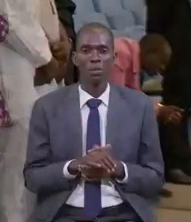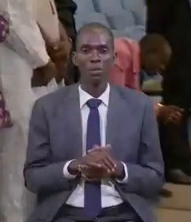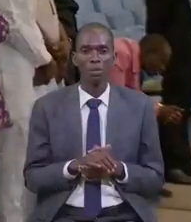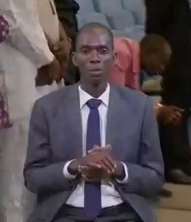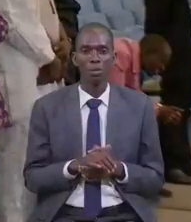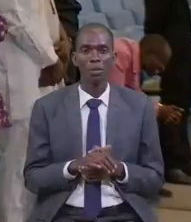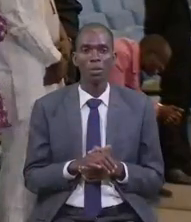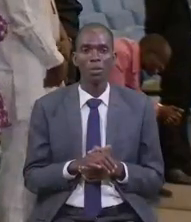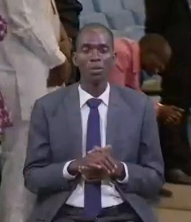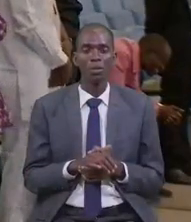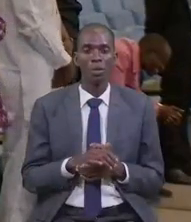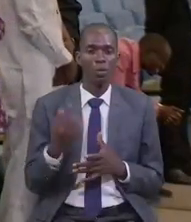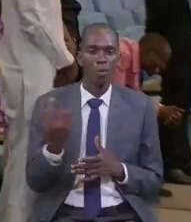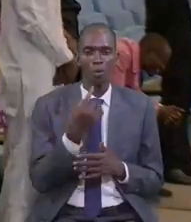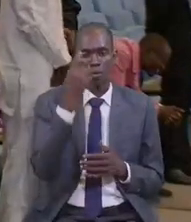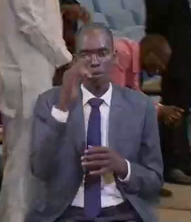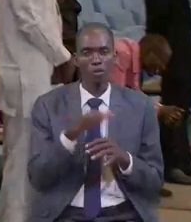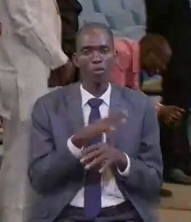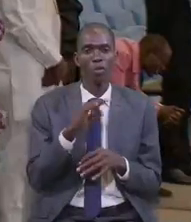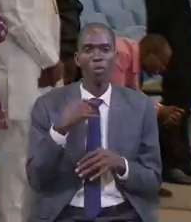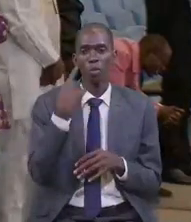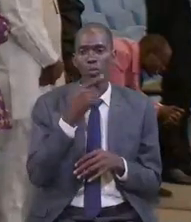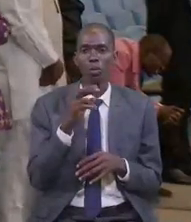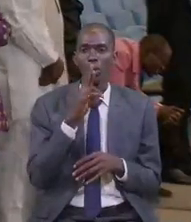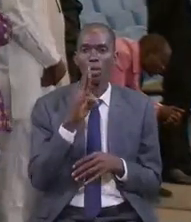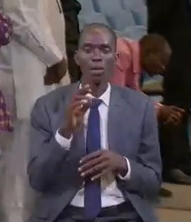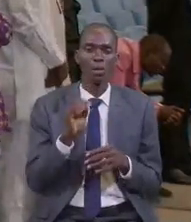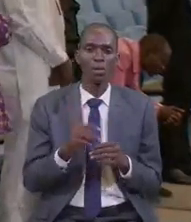le cœur consacré au Seigneur dont tu es conscient,